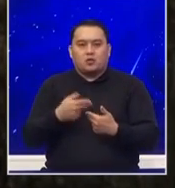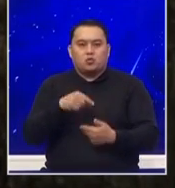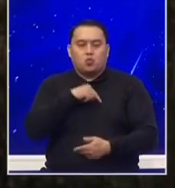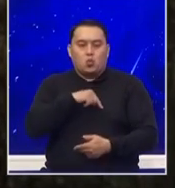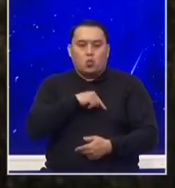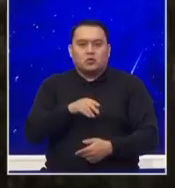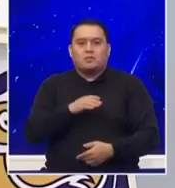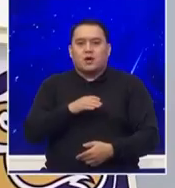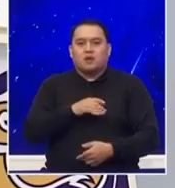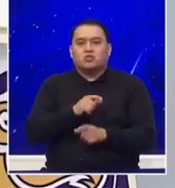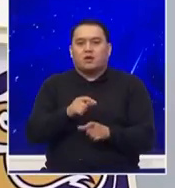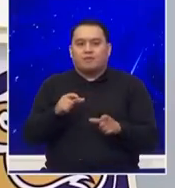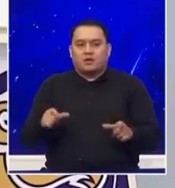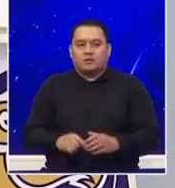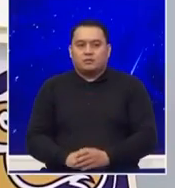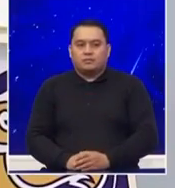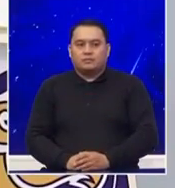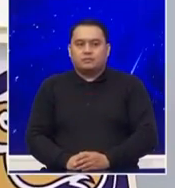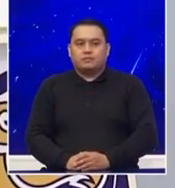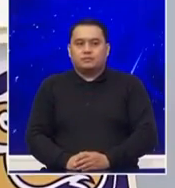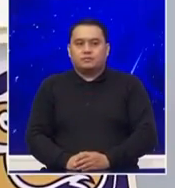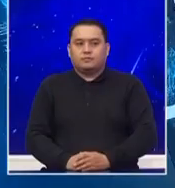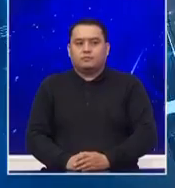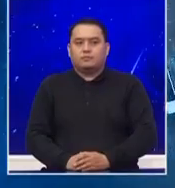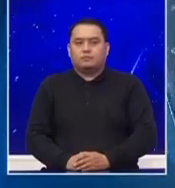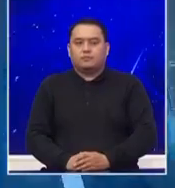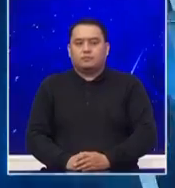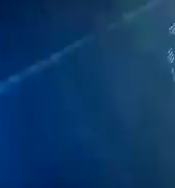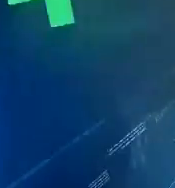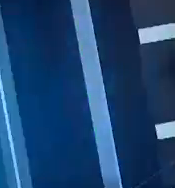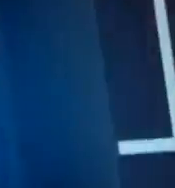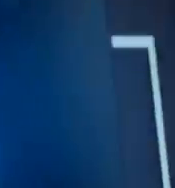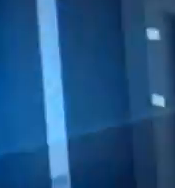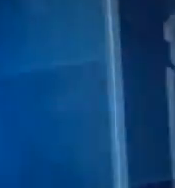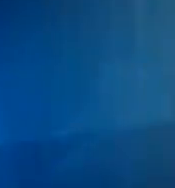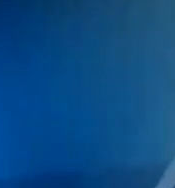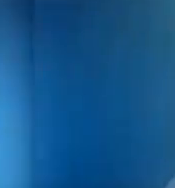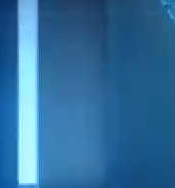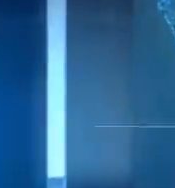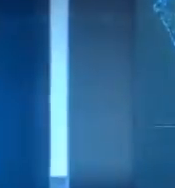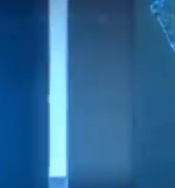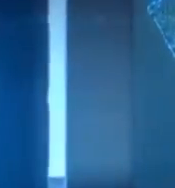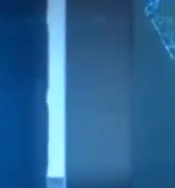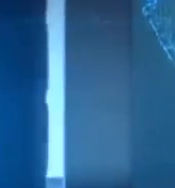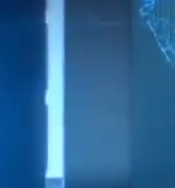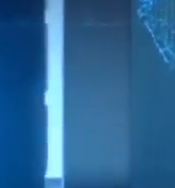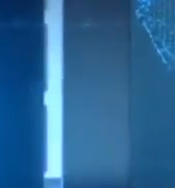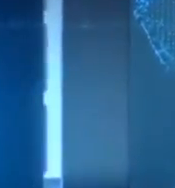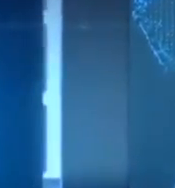духовного обогащения граждан, подытожил встречу Марлен Кольбаев. Гульмира Тимиргалиева, Жасулан Шынкенже, телеканал ЖТСУ,